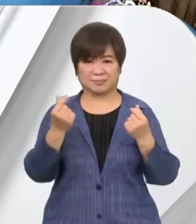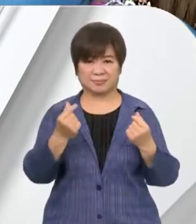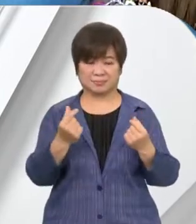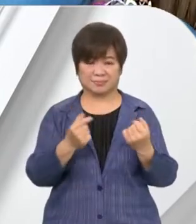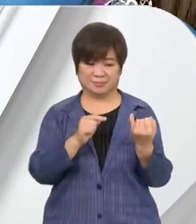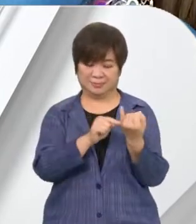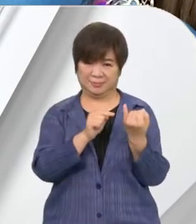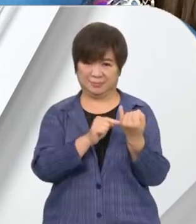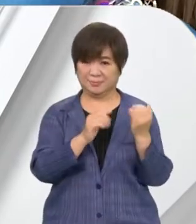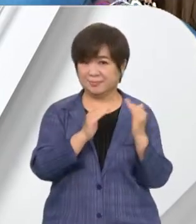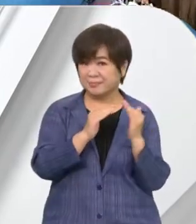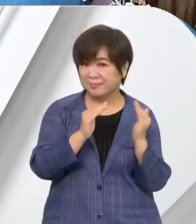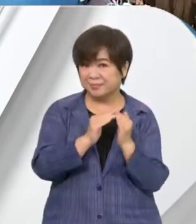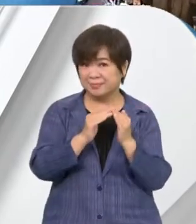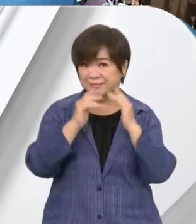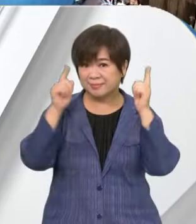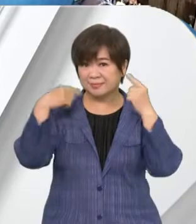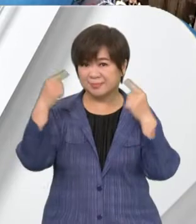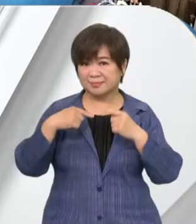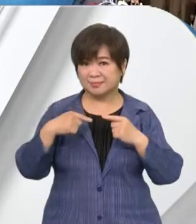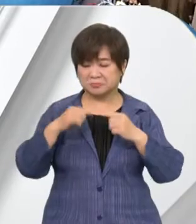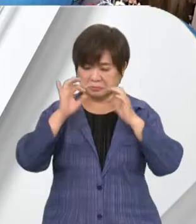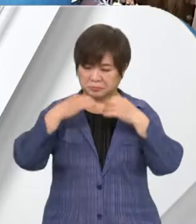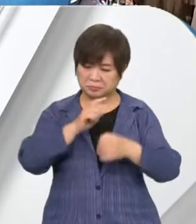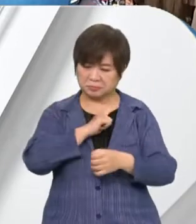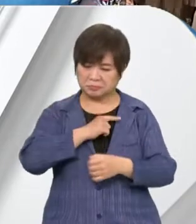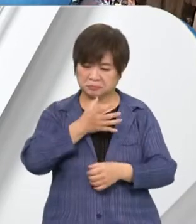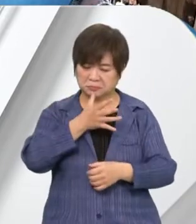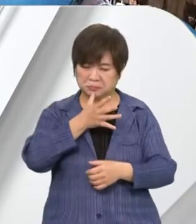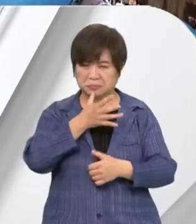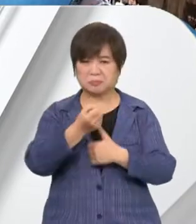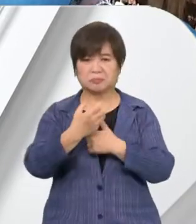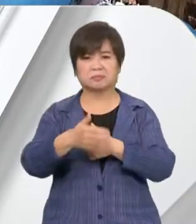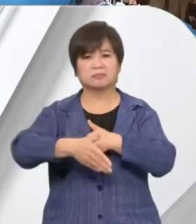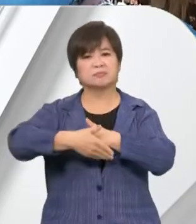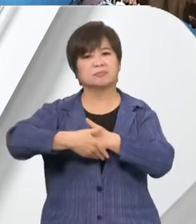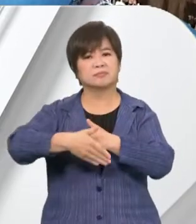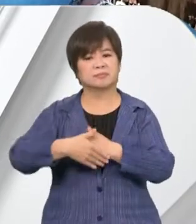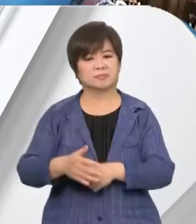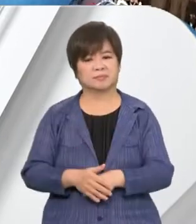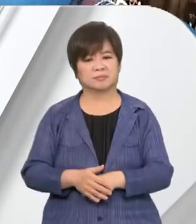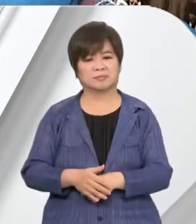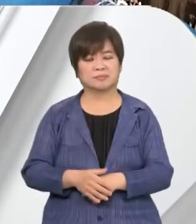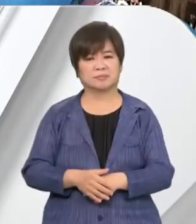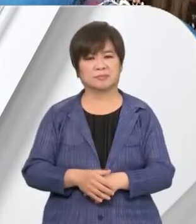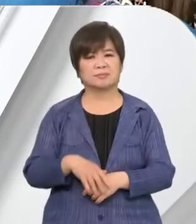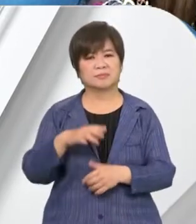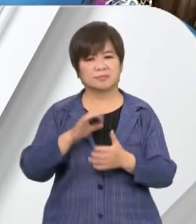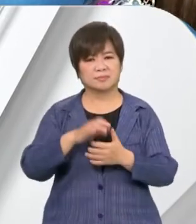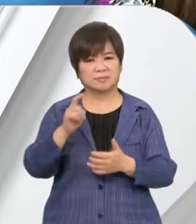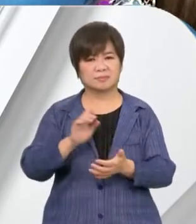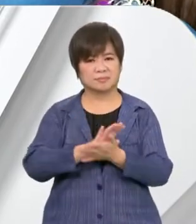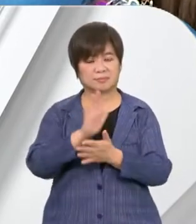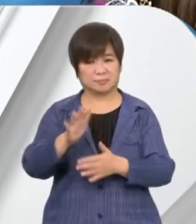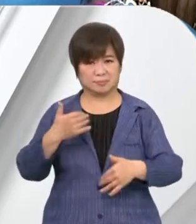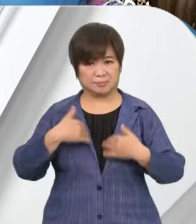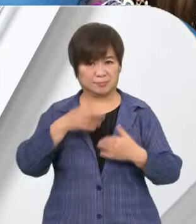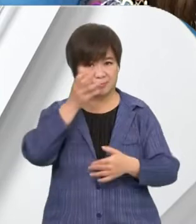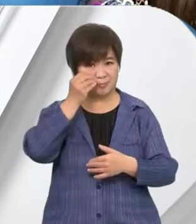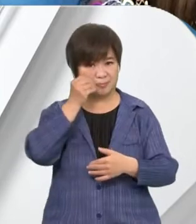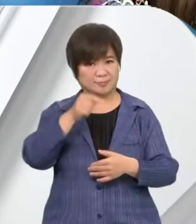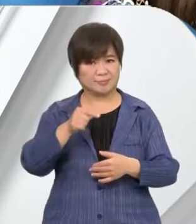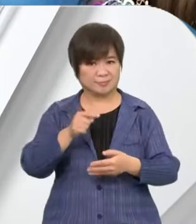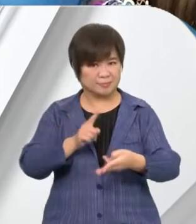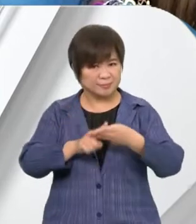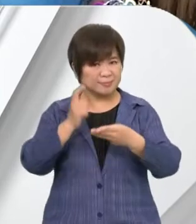为他常会跟自己对话，跟自己说很多励志的事情。那负负得正的乐观，其实是里面很想传递